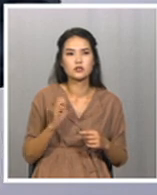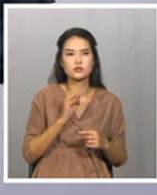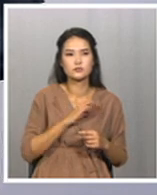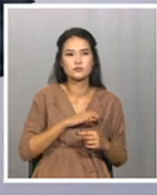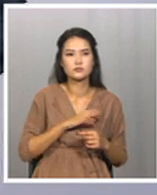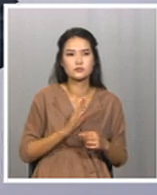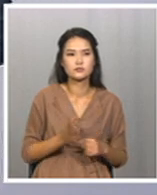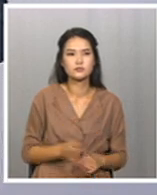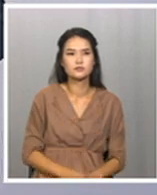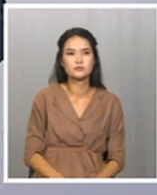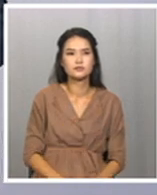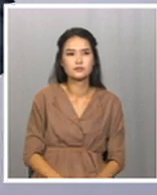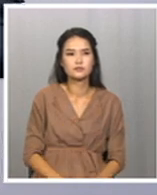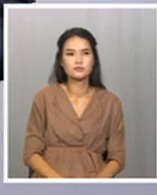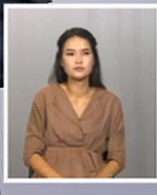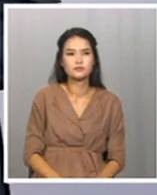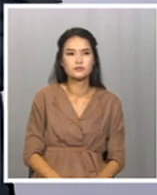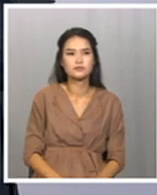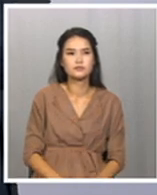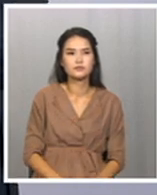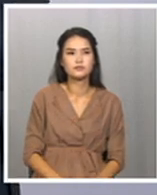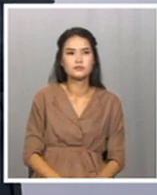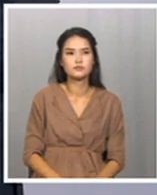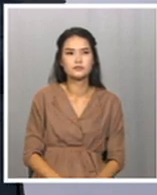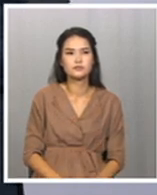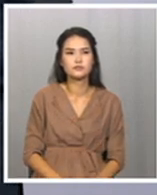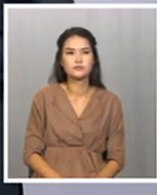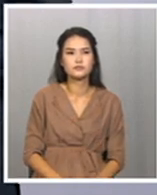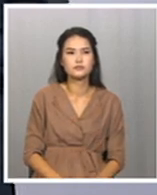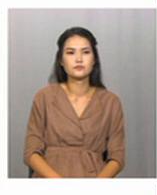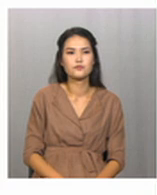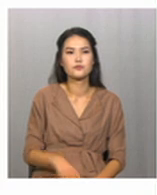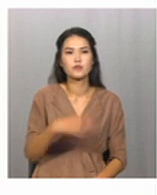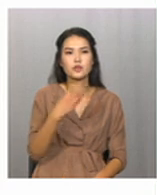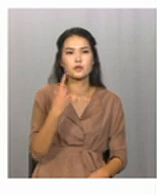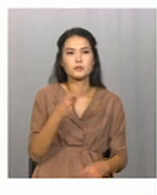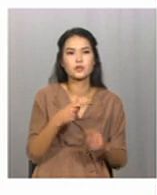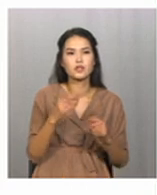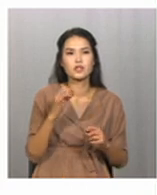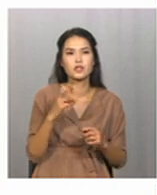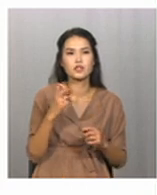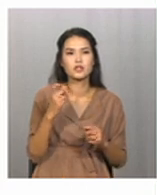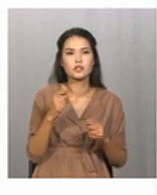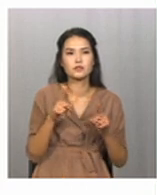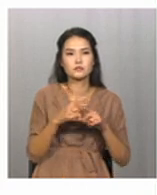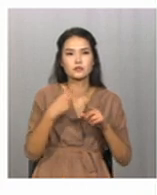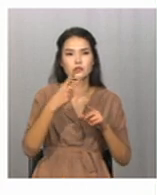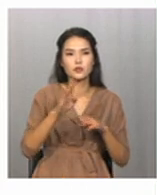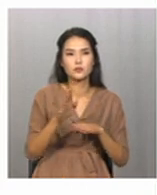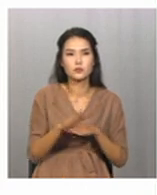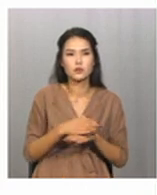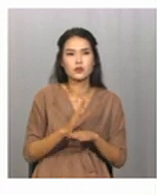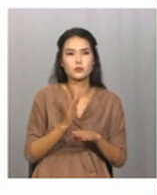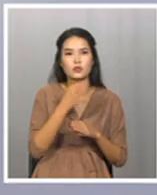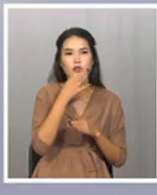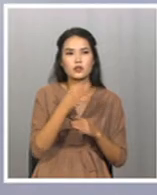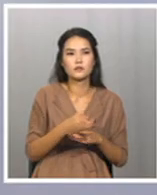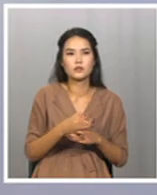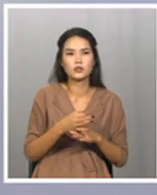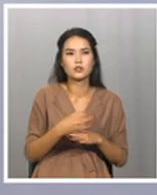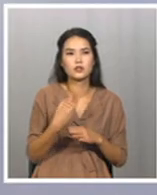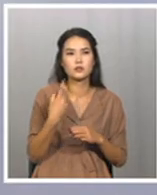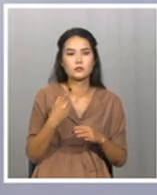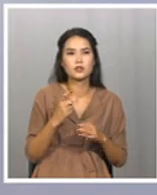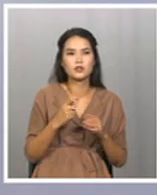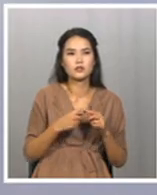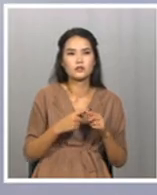азайтыл синус x өзара қысқарады. Сонда бір қосу синус x қалады. Өрнек ұшамдалды.